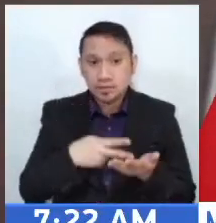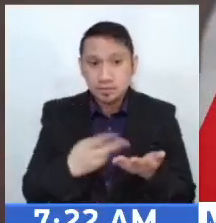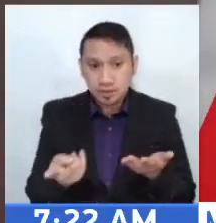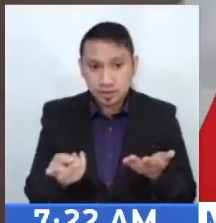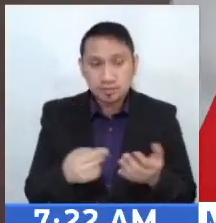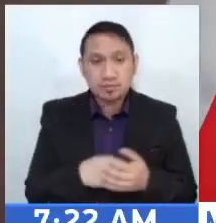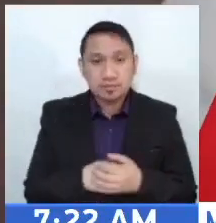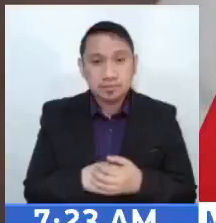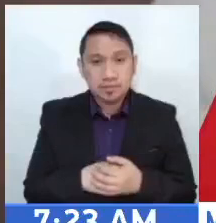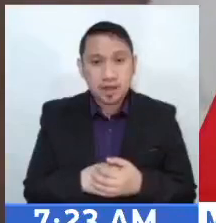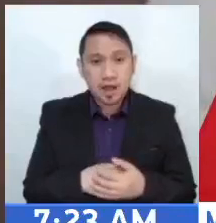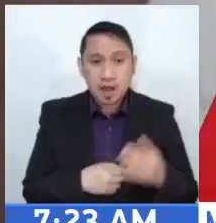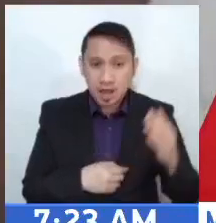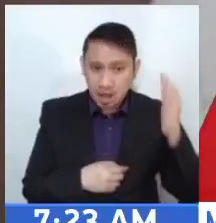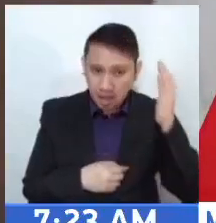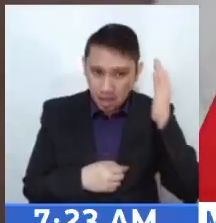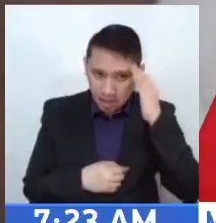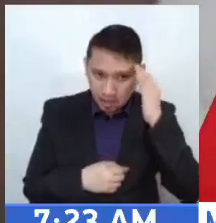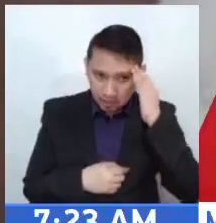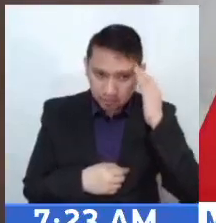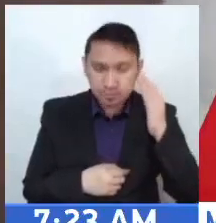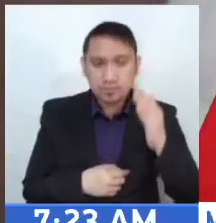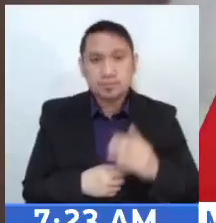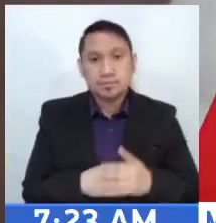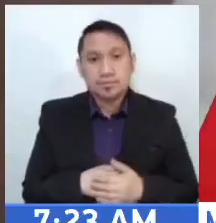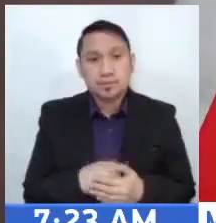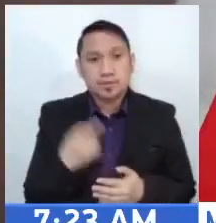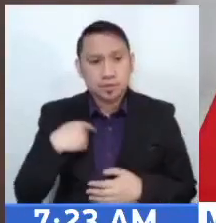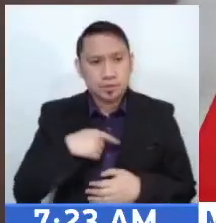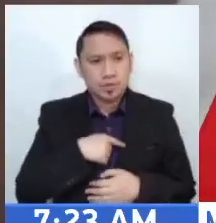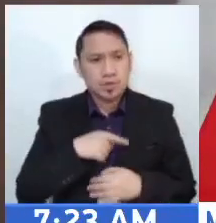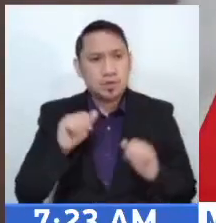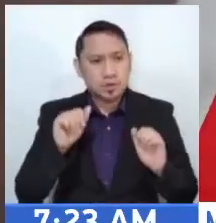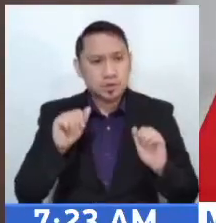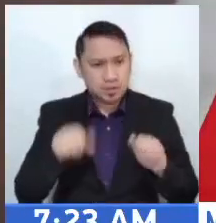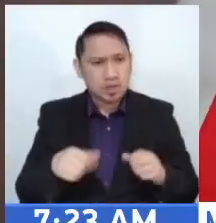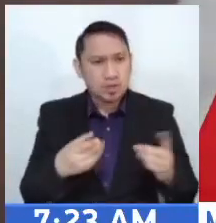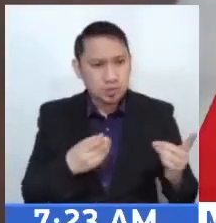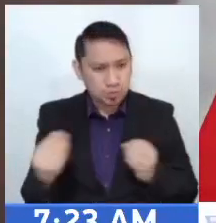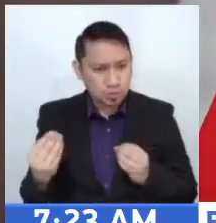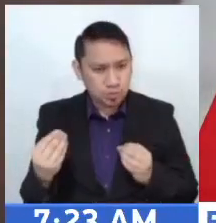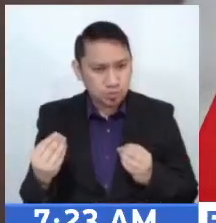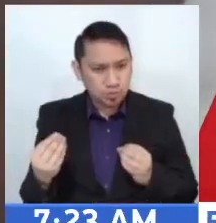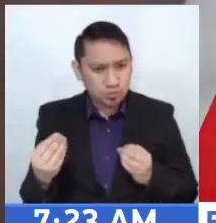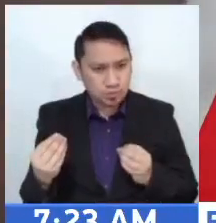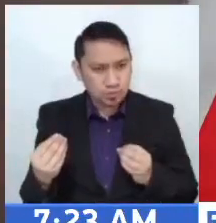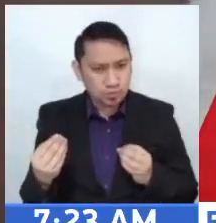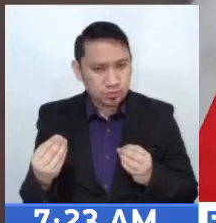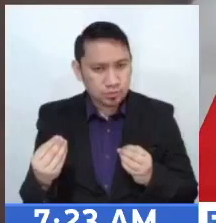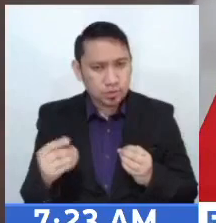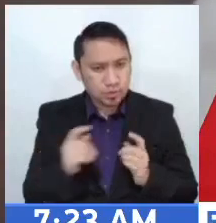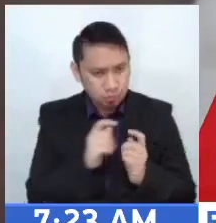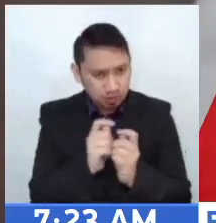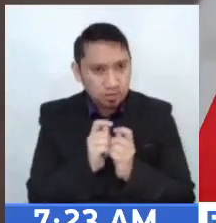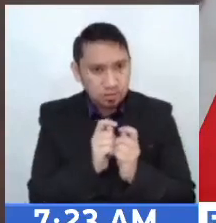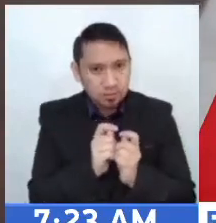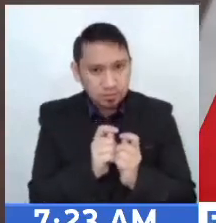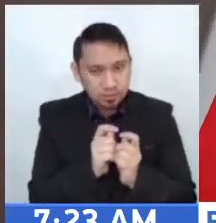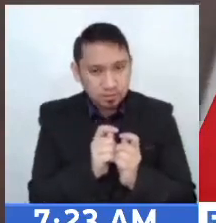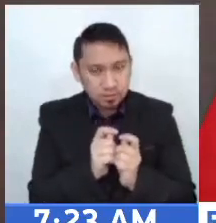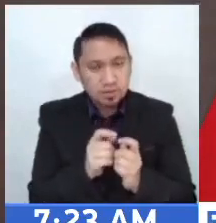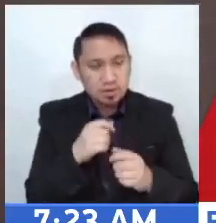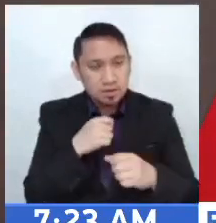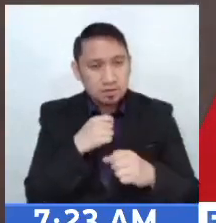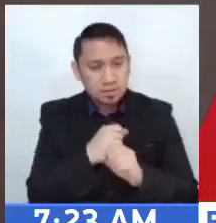I know that we shall do all we can severally and together to make our stewardship